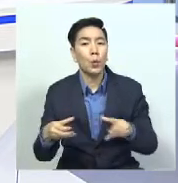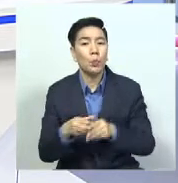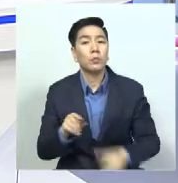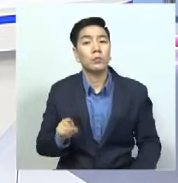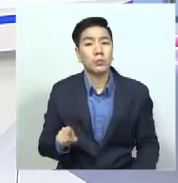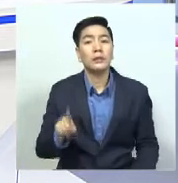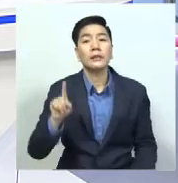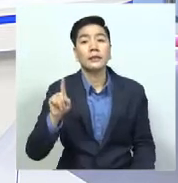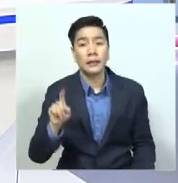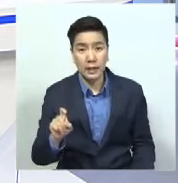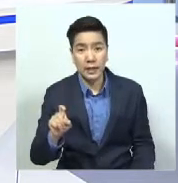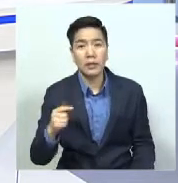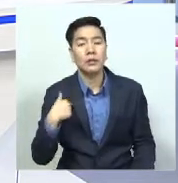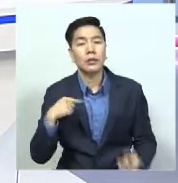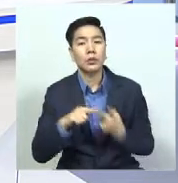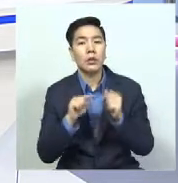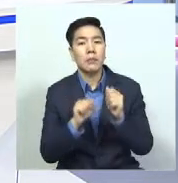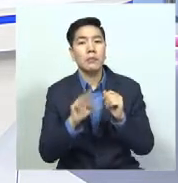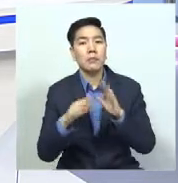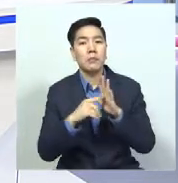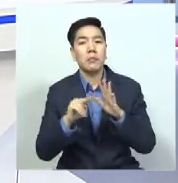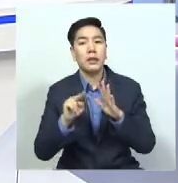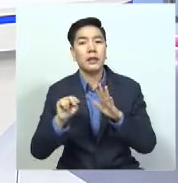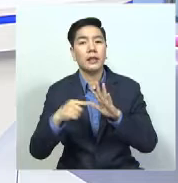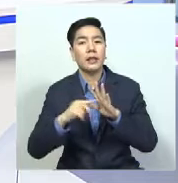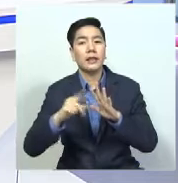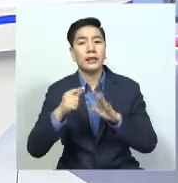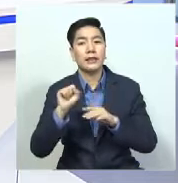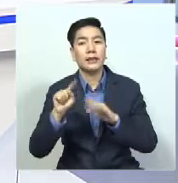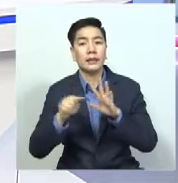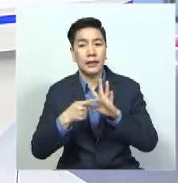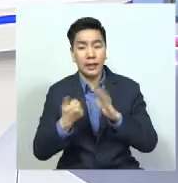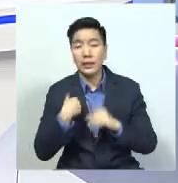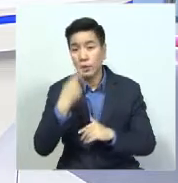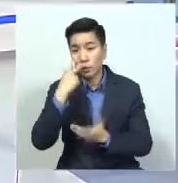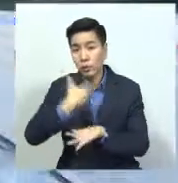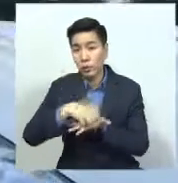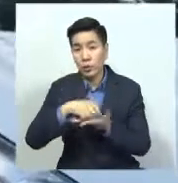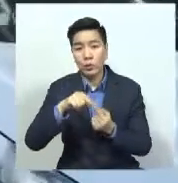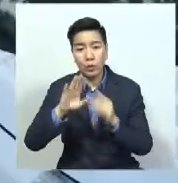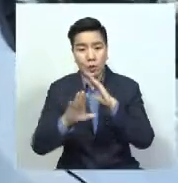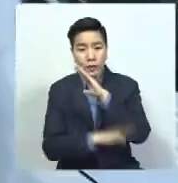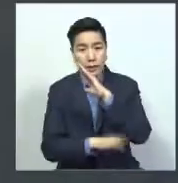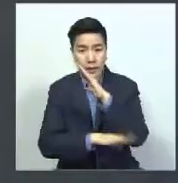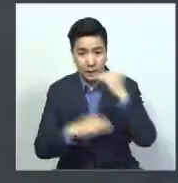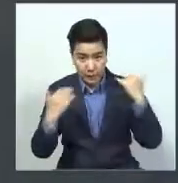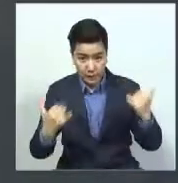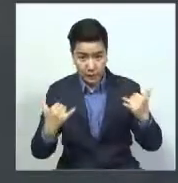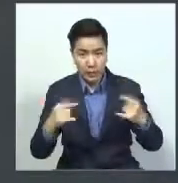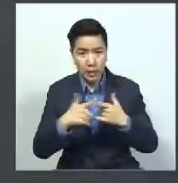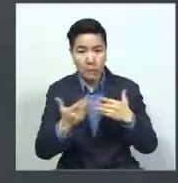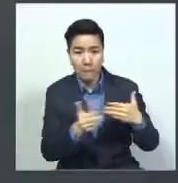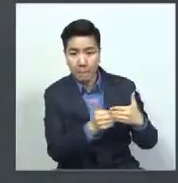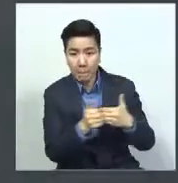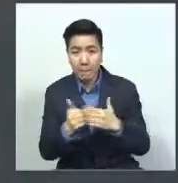หตุเนี่ยเสียชีวิตไปในพื้นที่อำเภอบันนังสตาค่ะพาไปดูสถานการณ์ในพื้นที่ภาคใต้ซึ่งพื้น